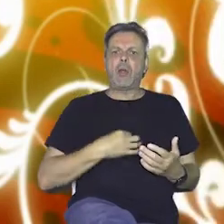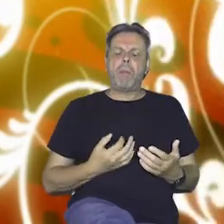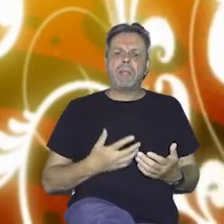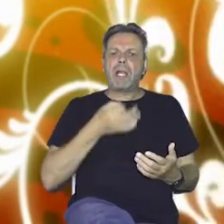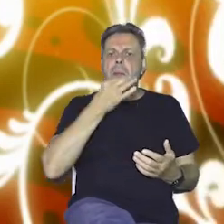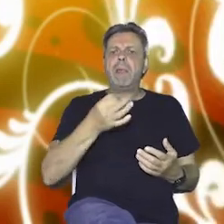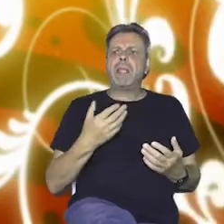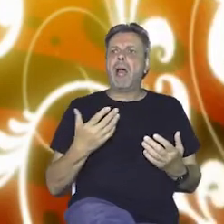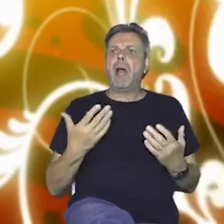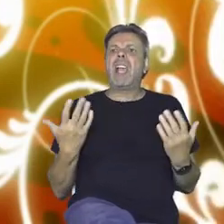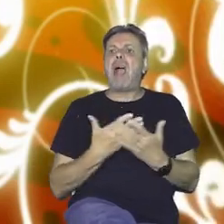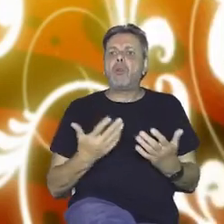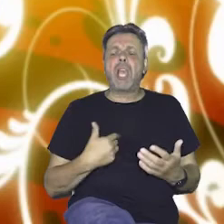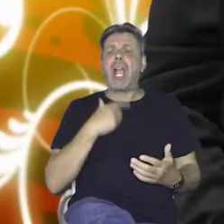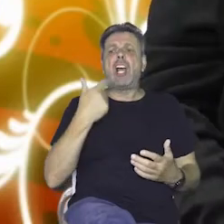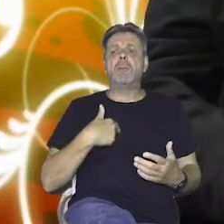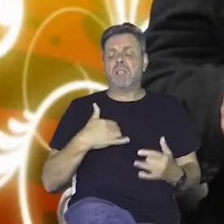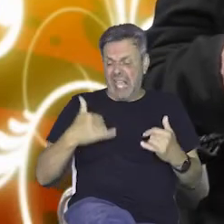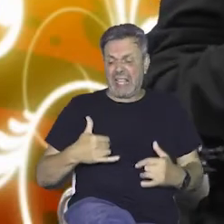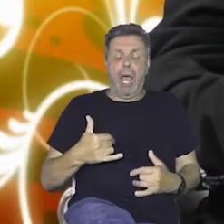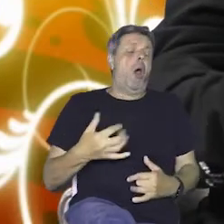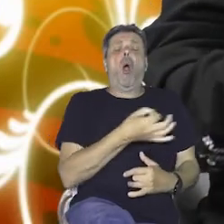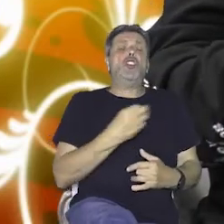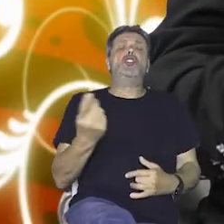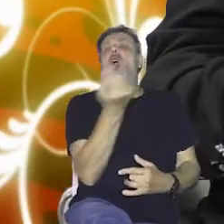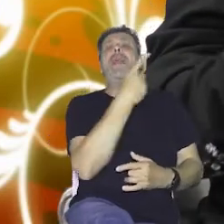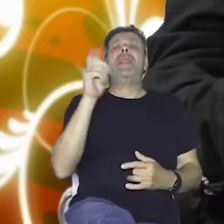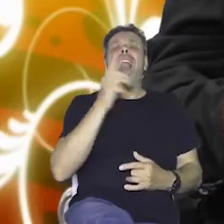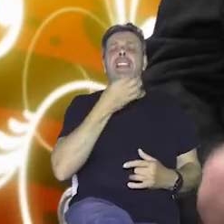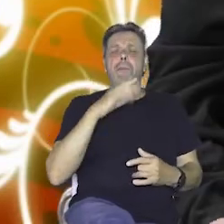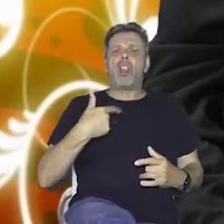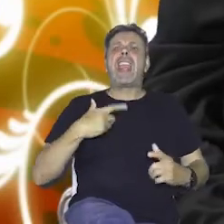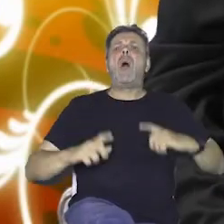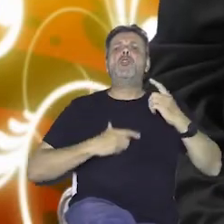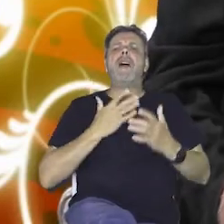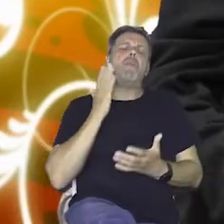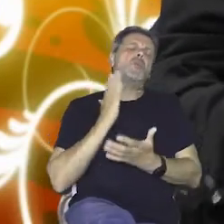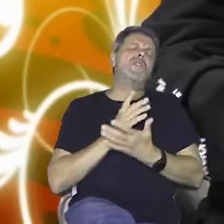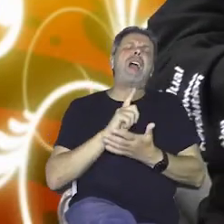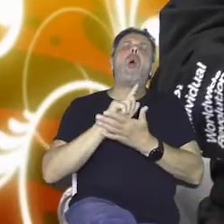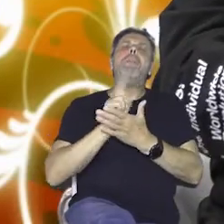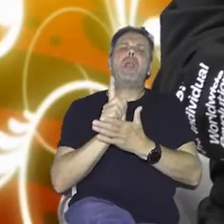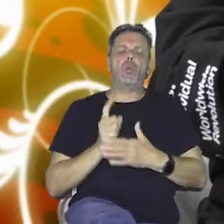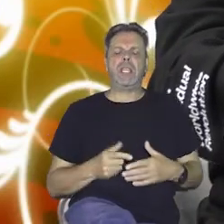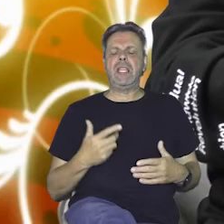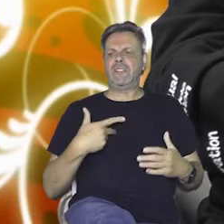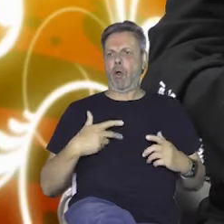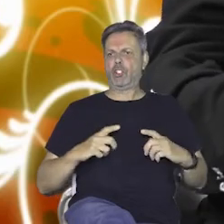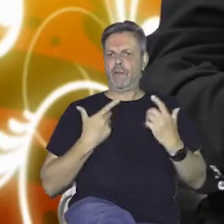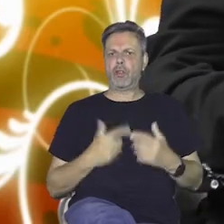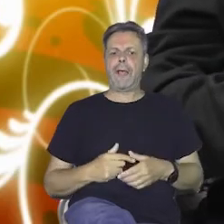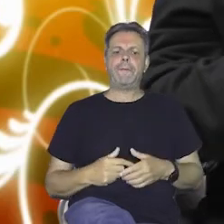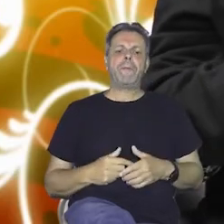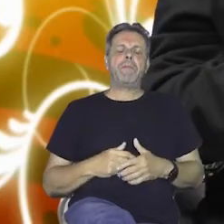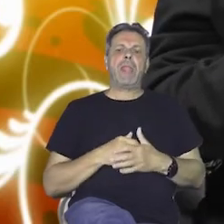si, ja kažem, nikad bolje. Nikad bolje, ja uživam u svakoj minuti. u svakoj minuti svog života